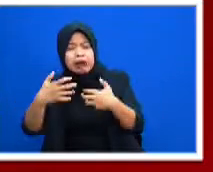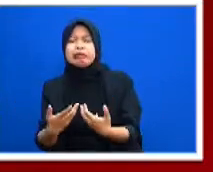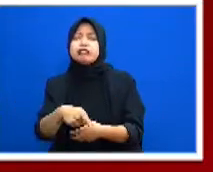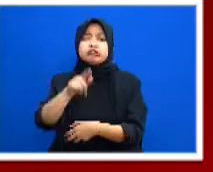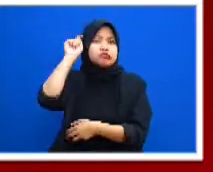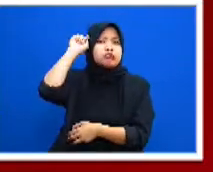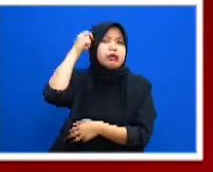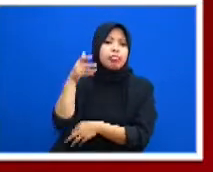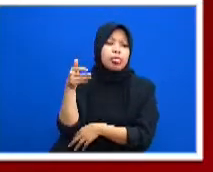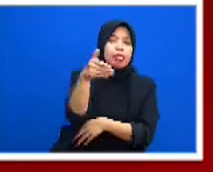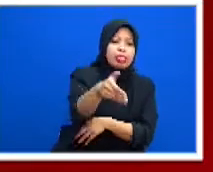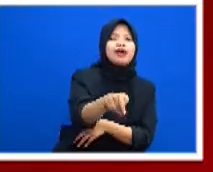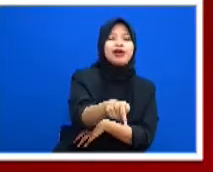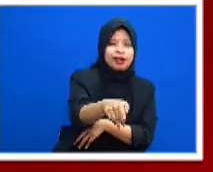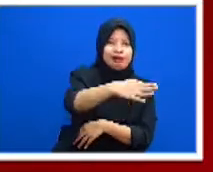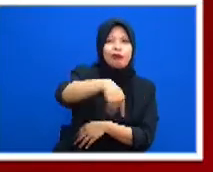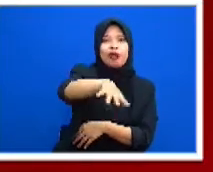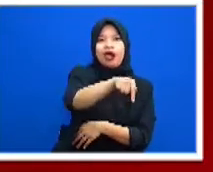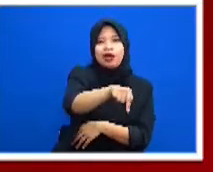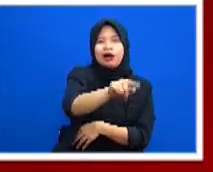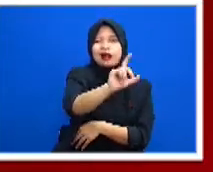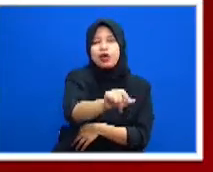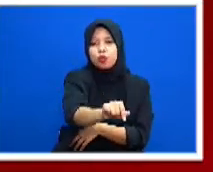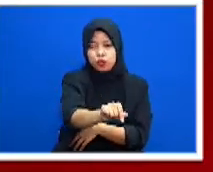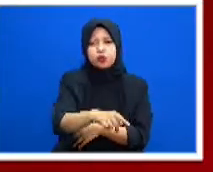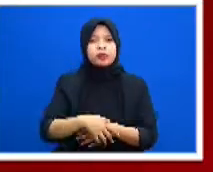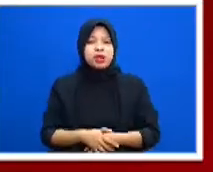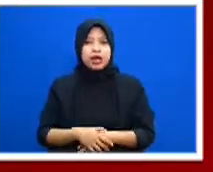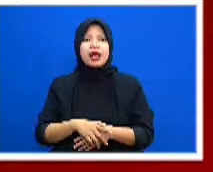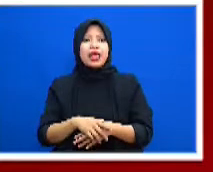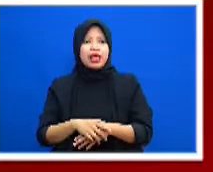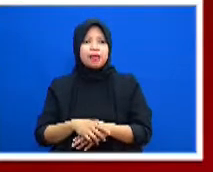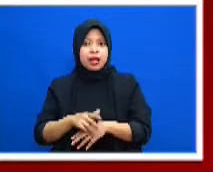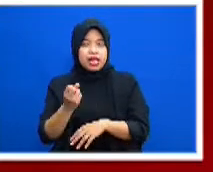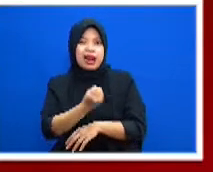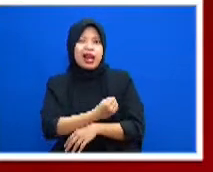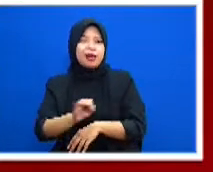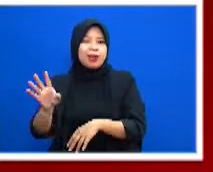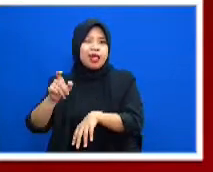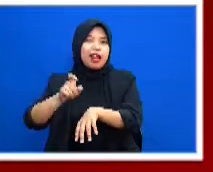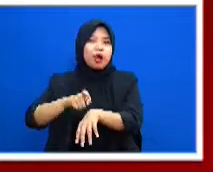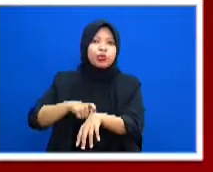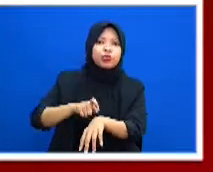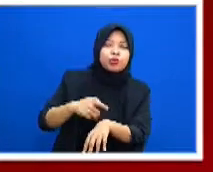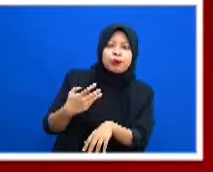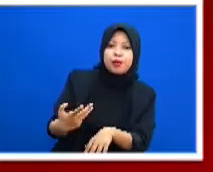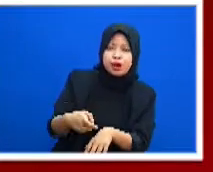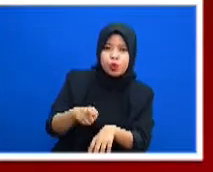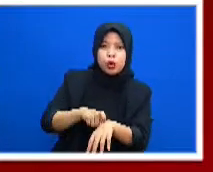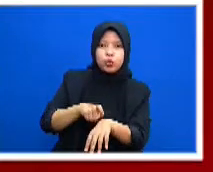Nah, yang paling unik karena ya ada target waktu yang harus tiba pada tempat tersebut, sementara memang